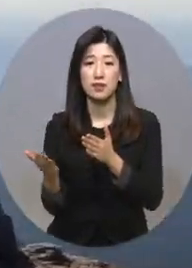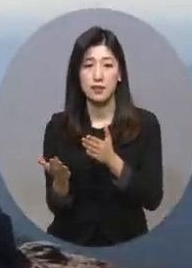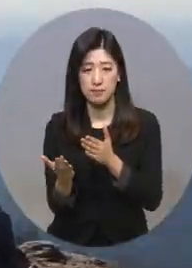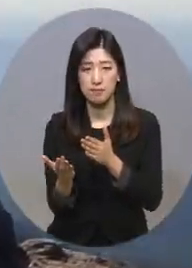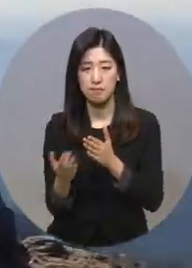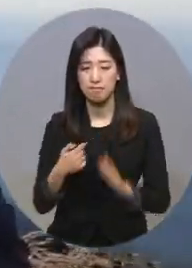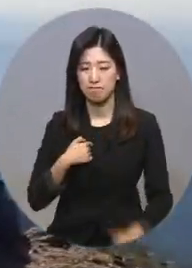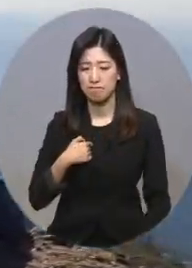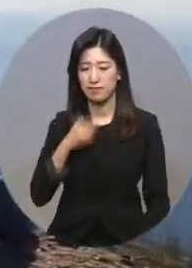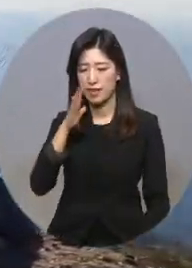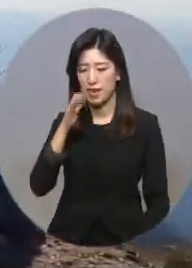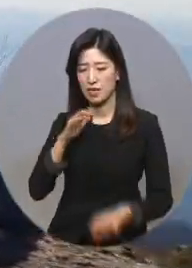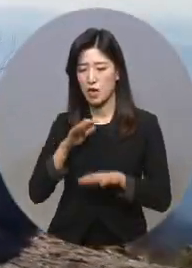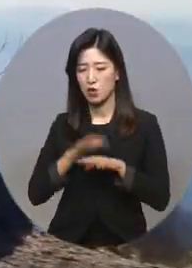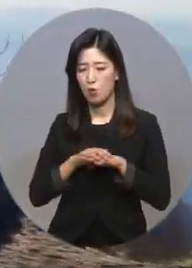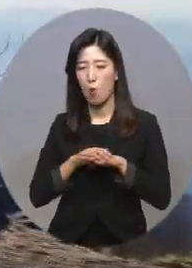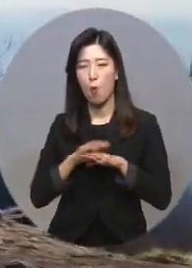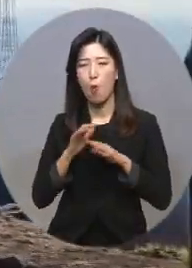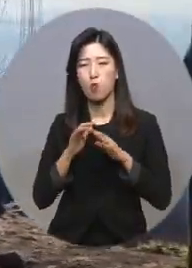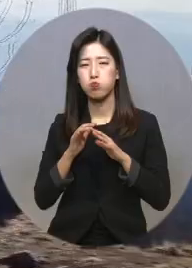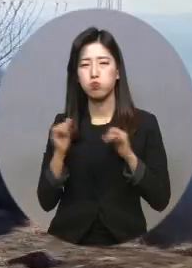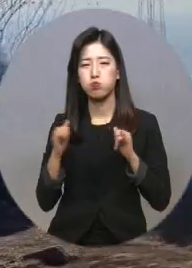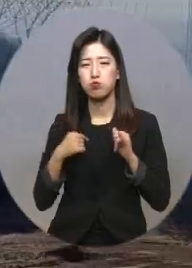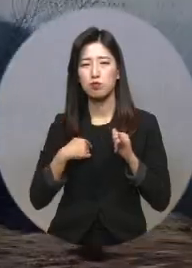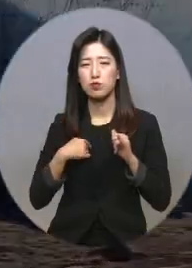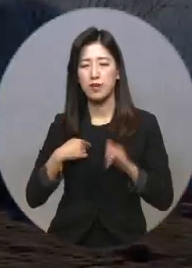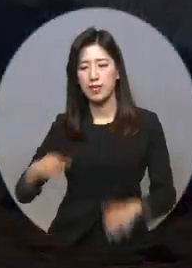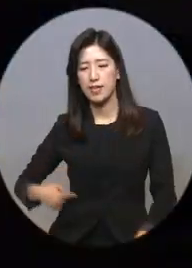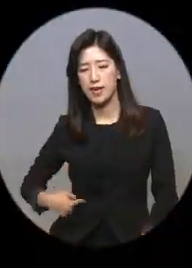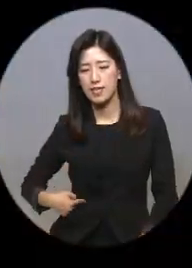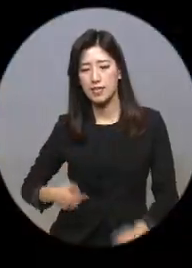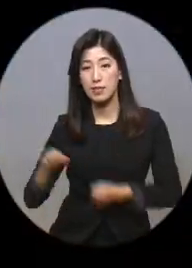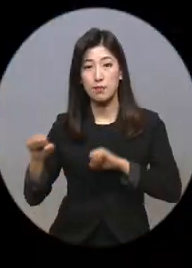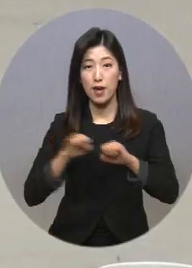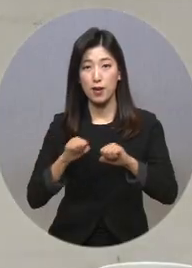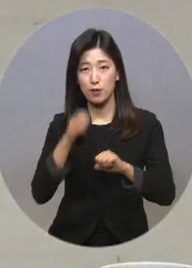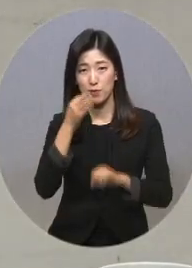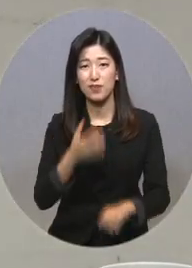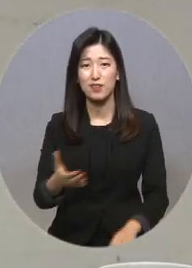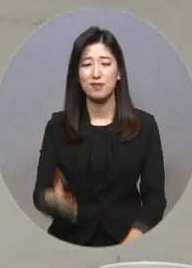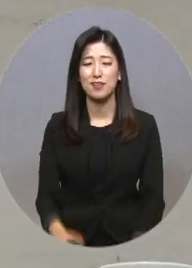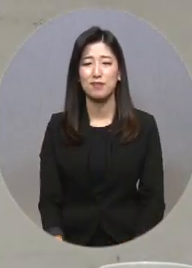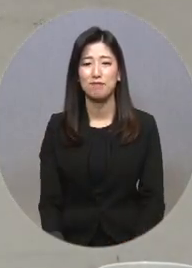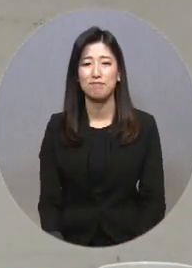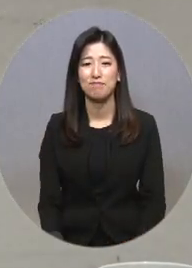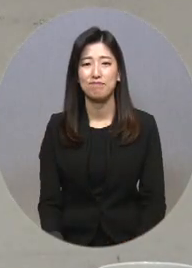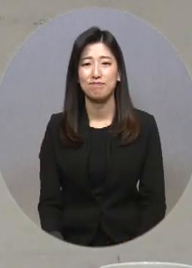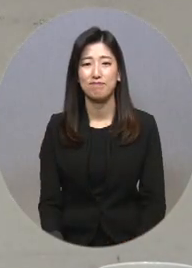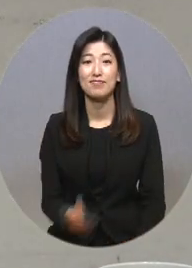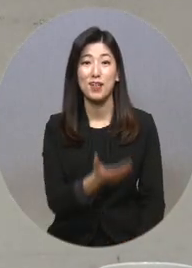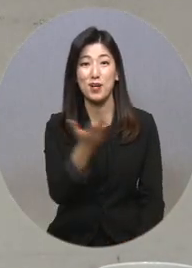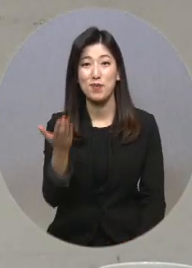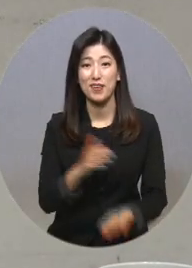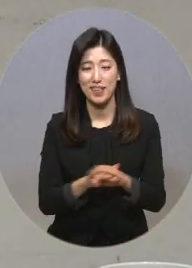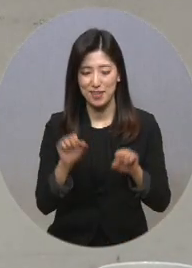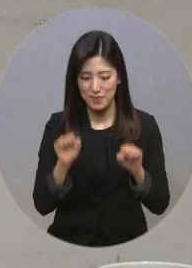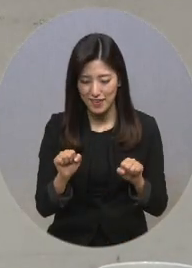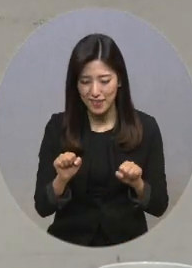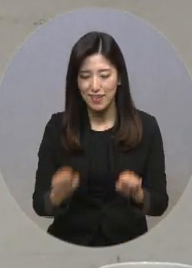아산 농부의 양심에서 비롯된 행동이 단비가 되길 바라면서. 시청자 여러분